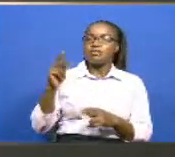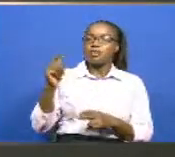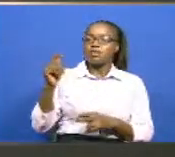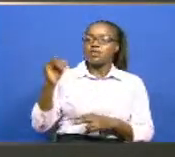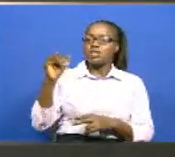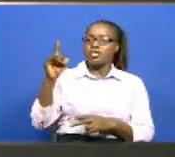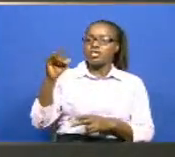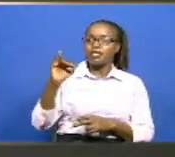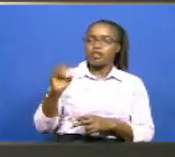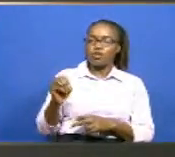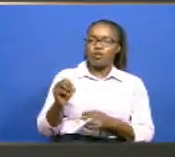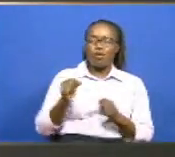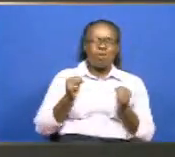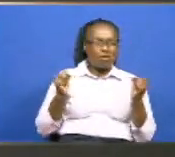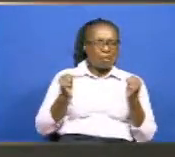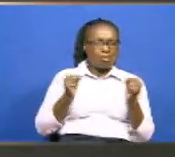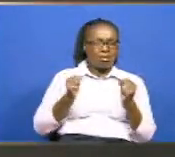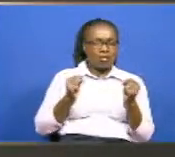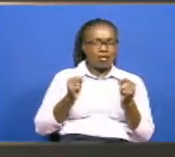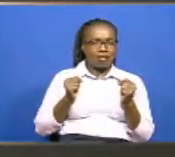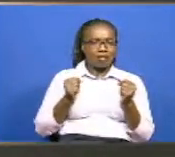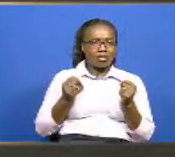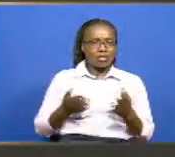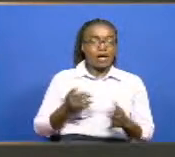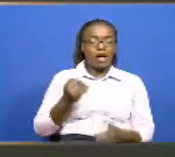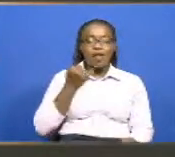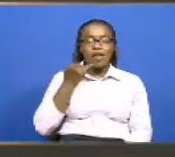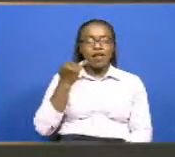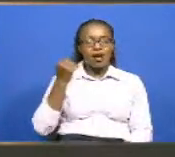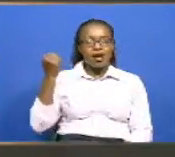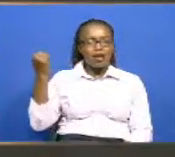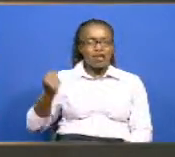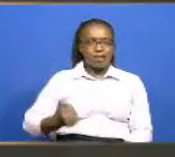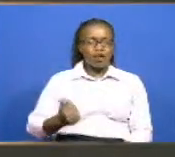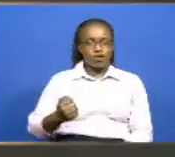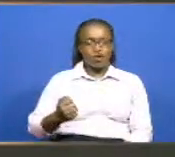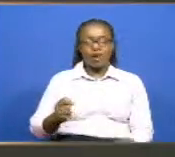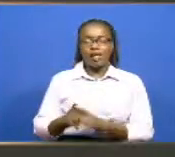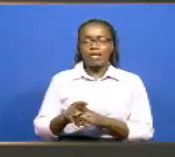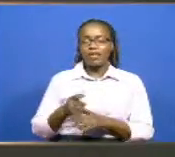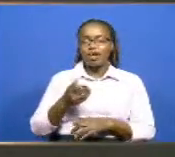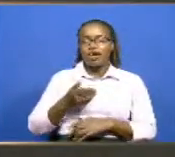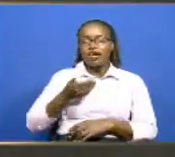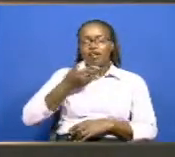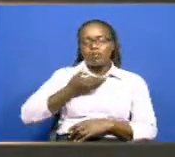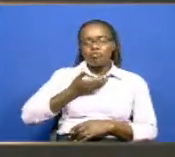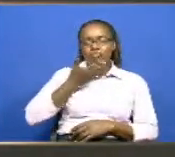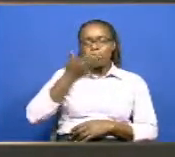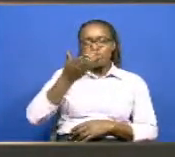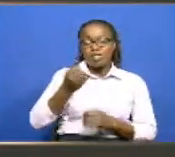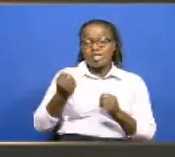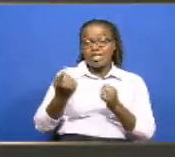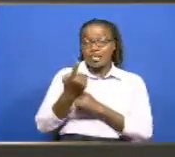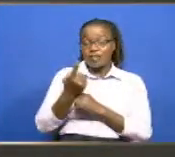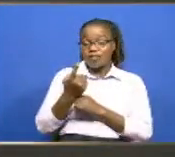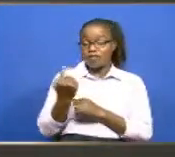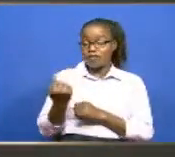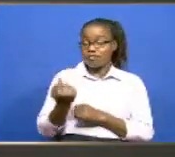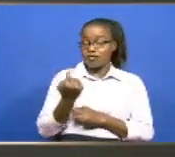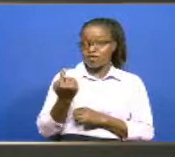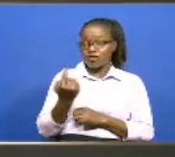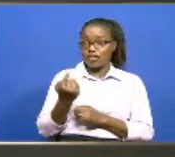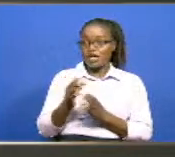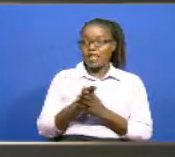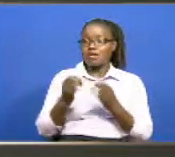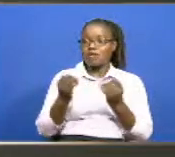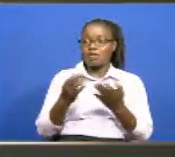hali ya baridi kali itashuhudiwa hasa katika kaunti ya Narok. Viwango vya joto vitashuka hadi nyuzi 11 pekee. Wakati huo huo maeneo